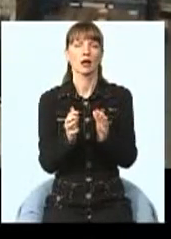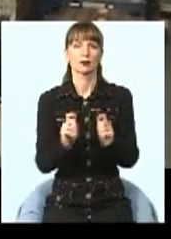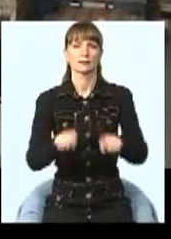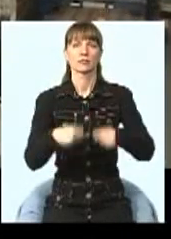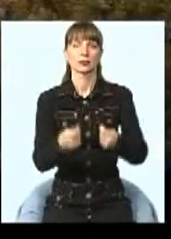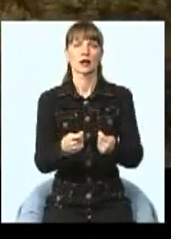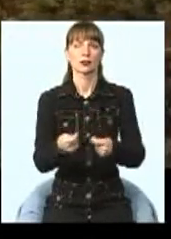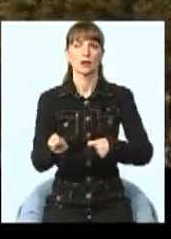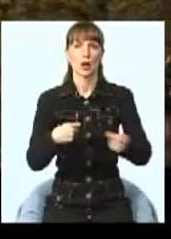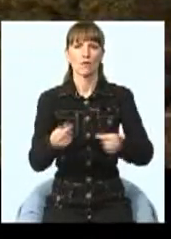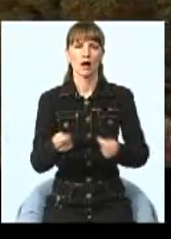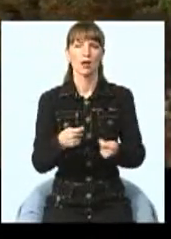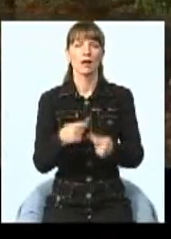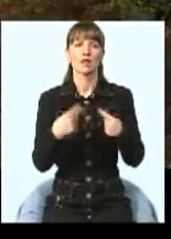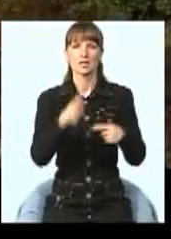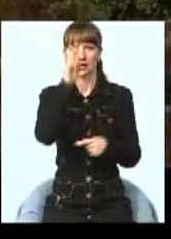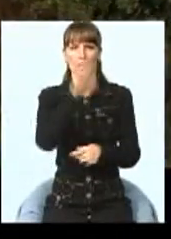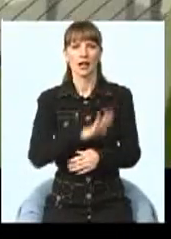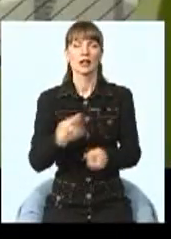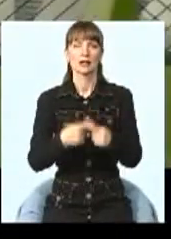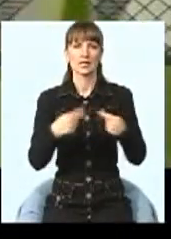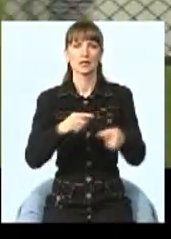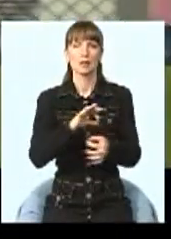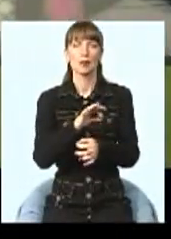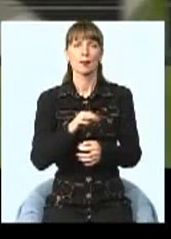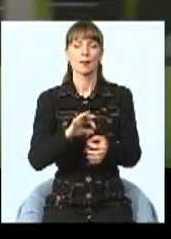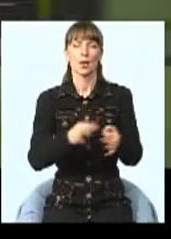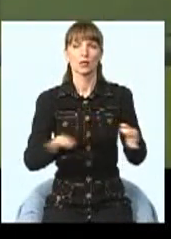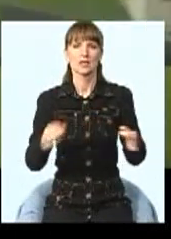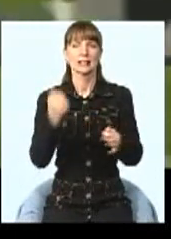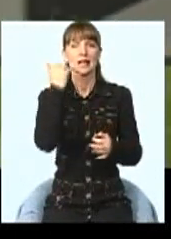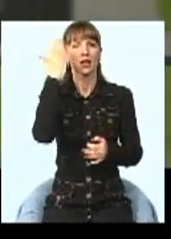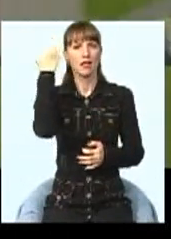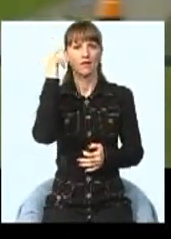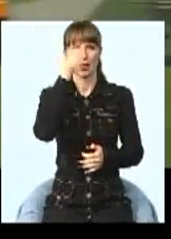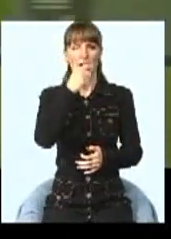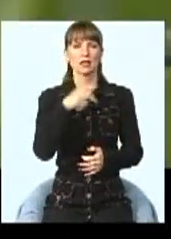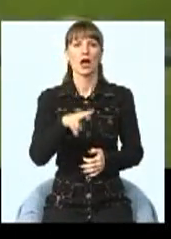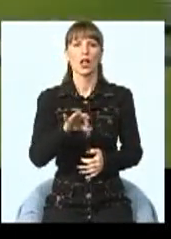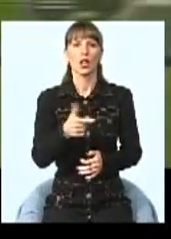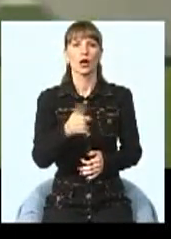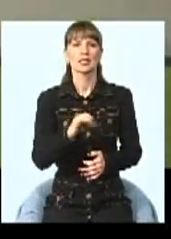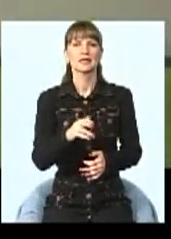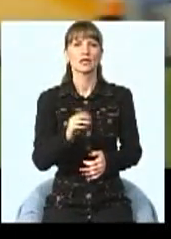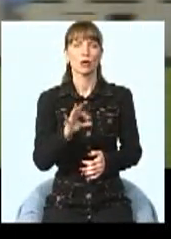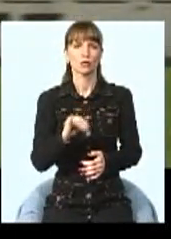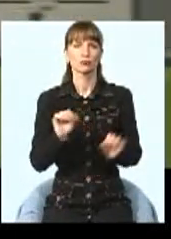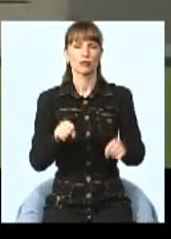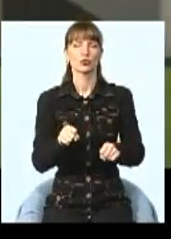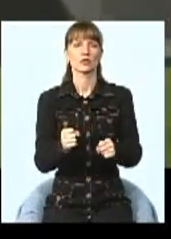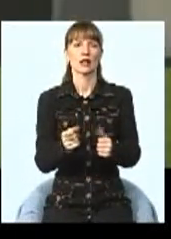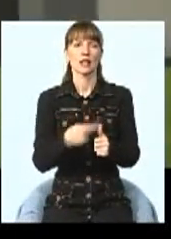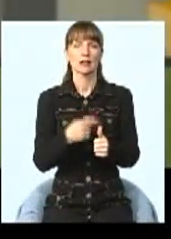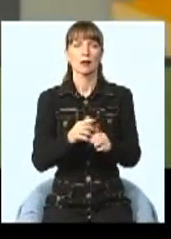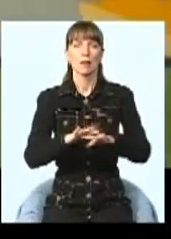різних країнах слово «логістика» означало різні процеси. Наприклад, у стародавній Греції логістикою можна було б назвати математичні